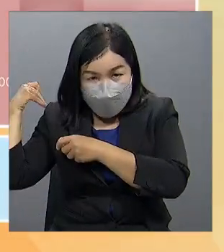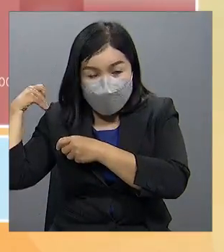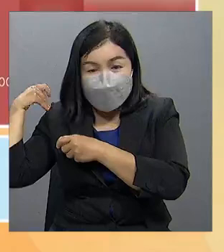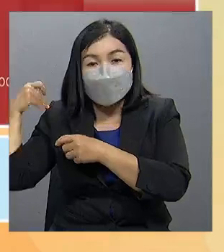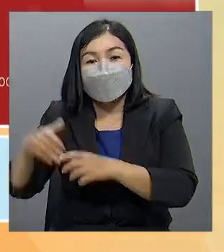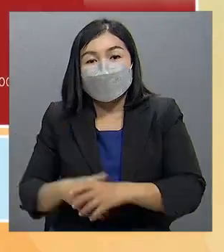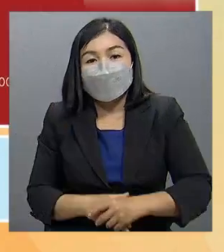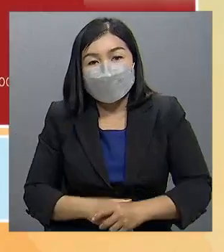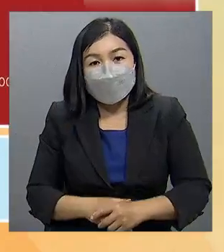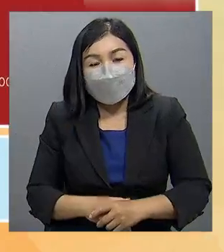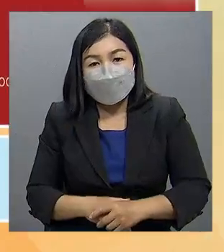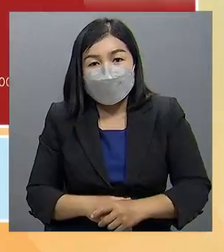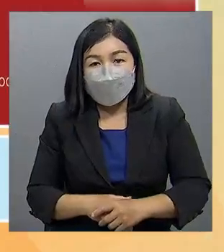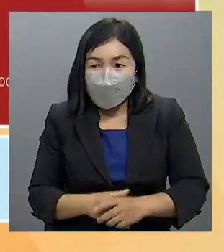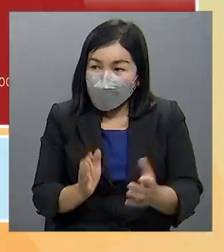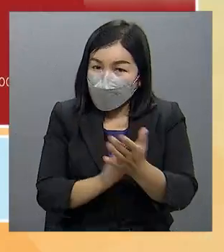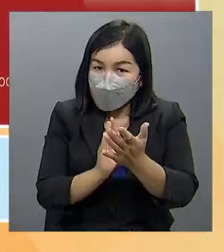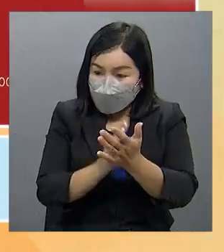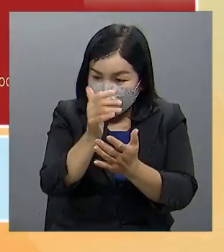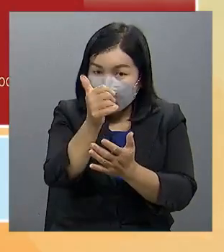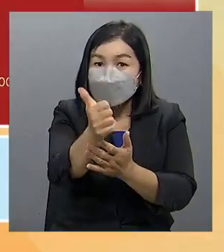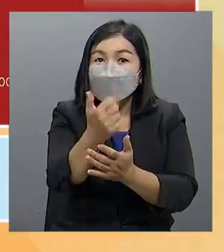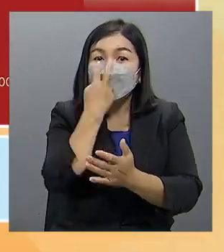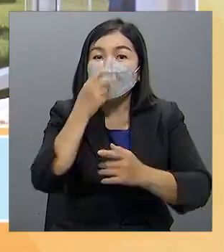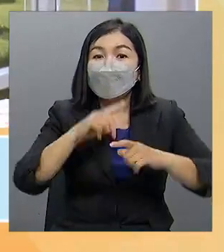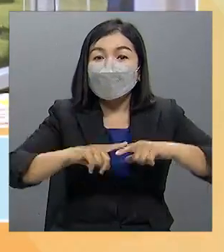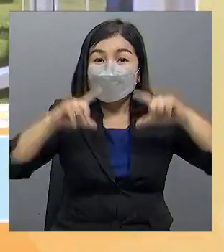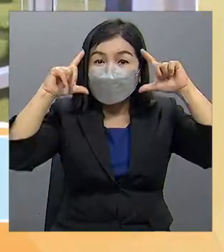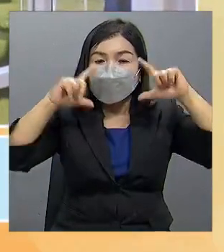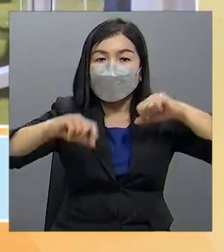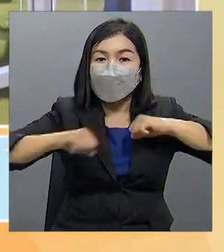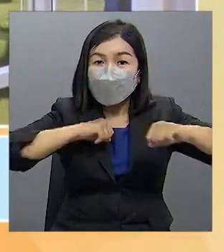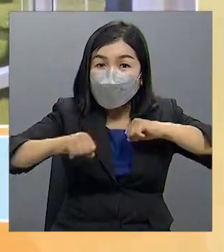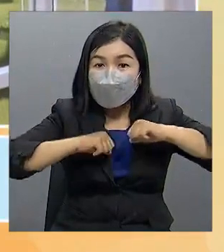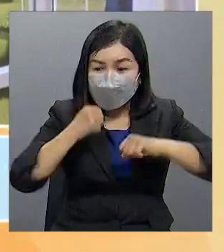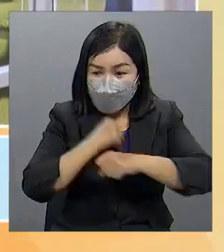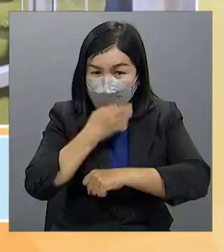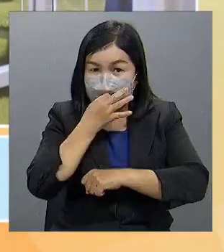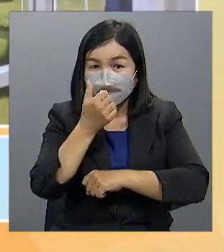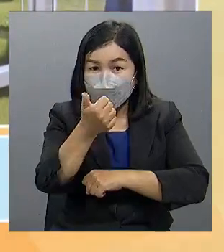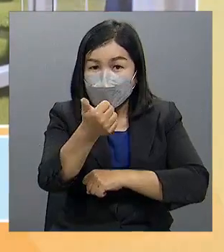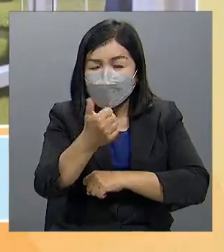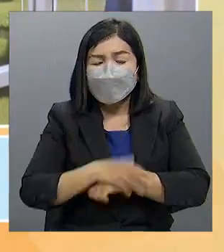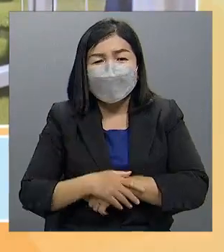ออนี่จะขอชื่นชมนะว่ายังดูเด็กอยู่เลยแต่รู้จักทำมาหากินทีนี้บอกหน่อยได้ไหมในช่วงยุคโควิด19แบบนี้